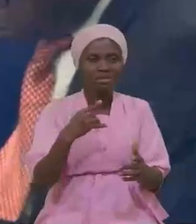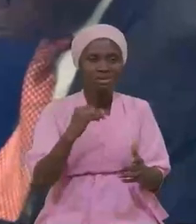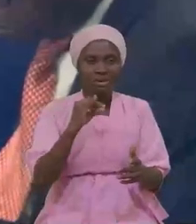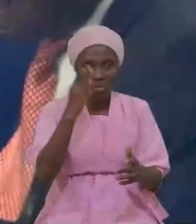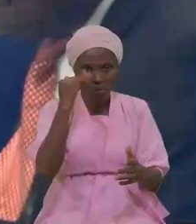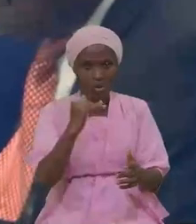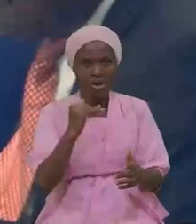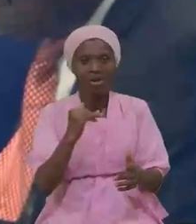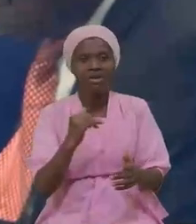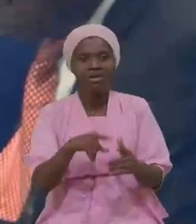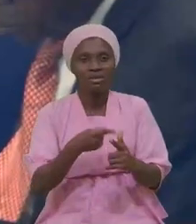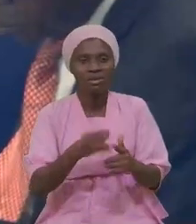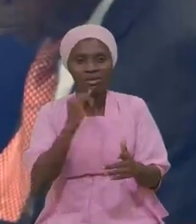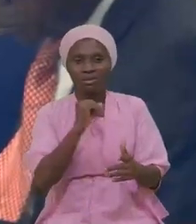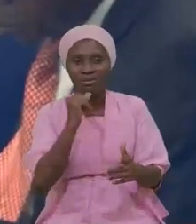pas?